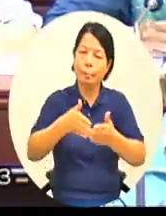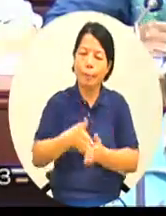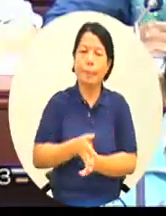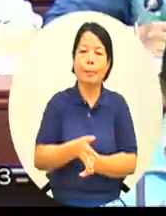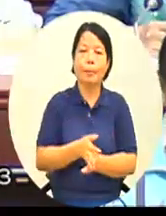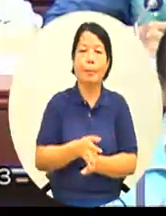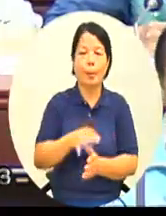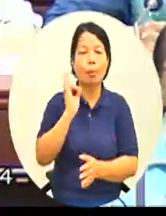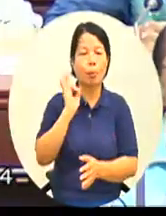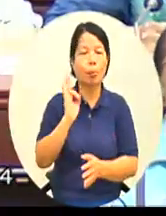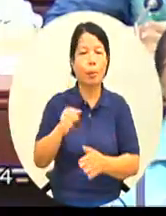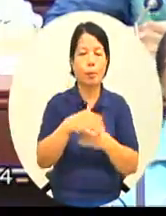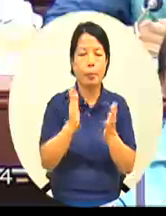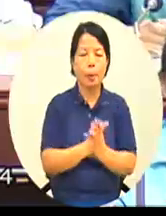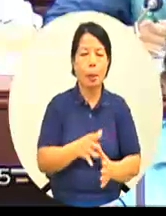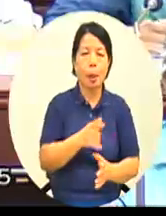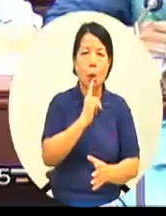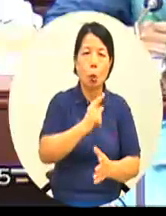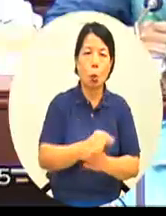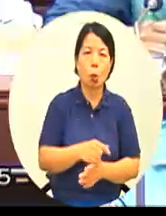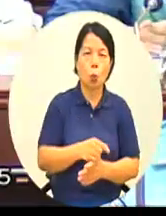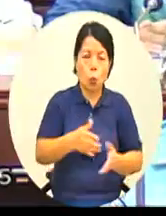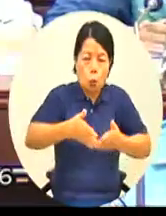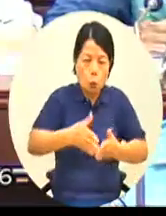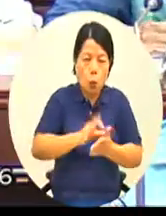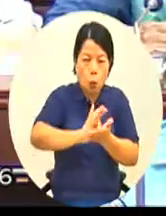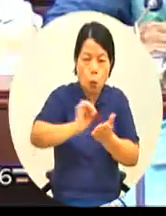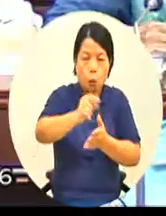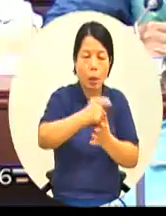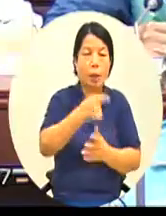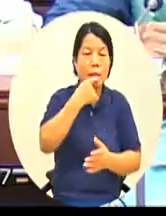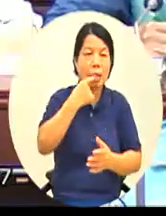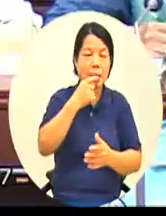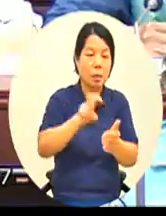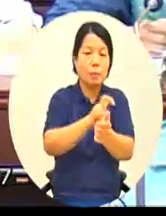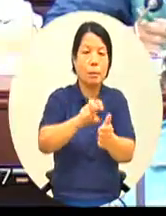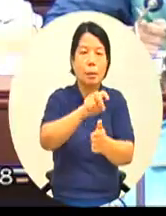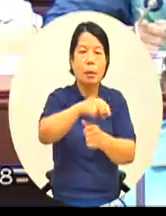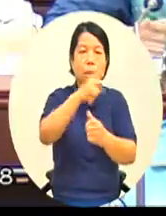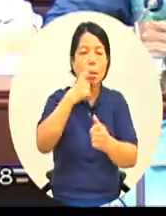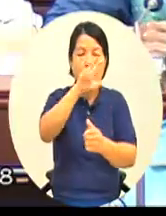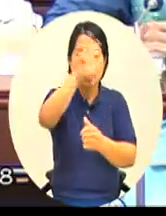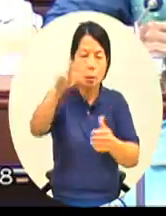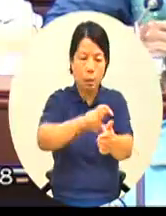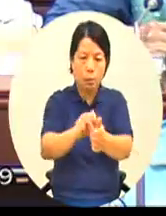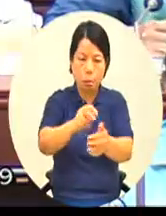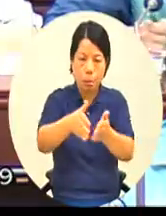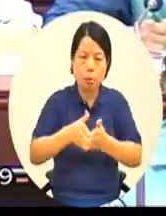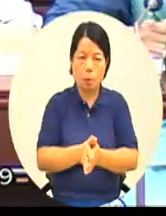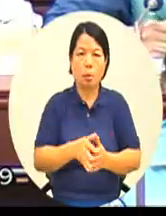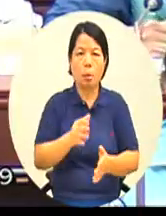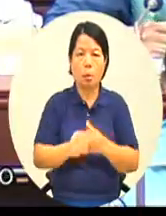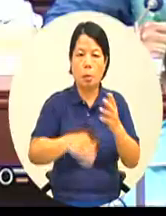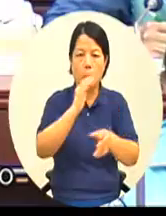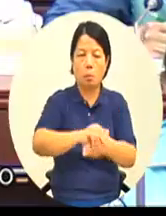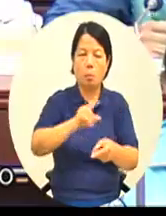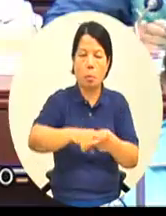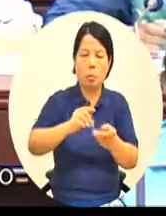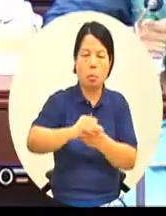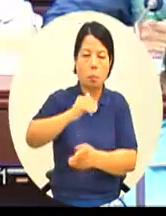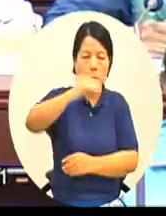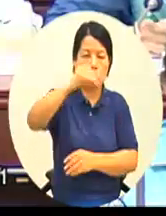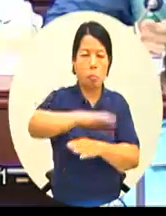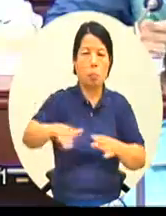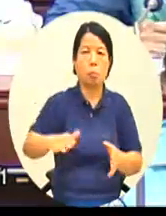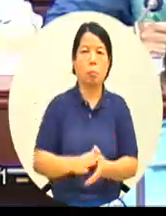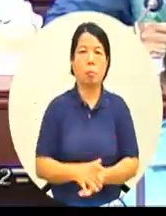能一点的，可能就要到日照，日照的硬体跟软体跟服务跟专业人员的要求又会比较高，成本也会比较高。那尽